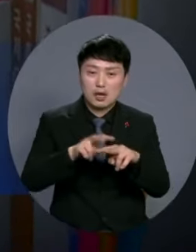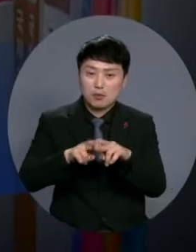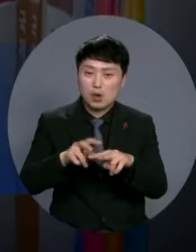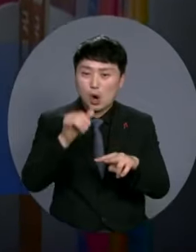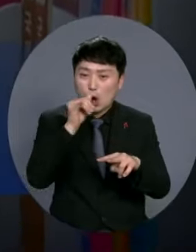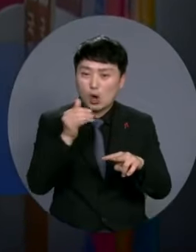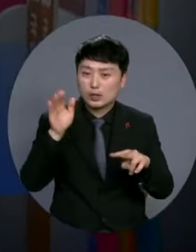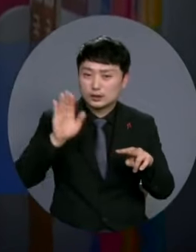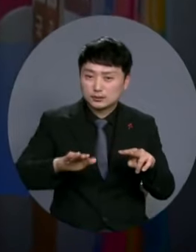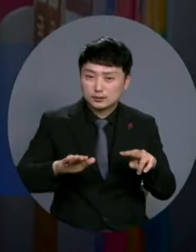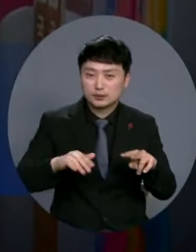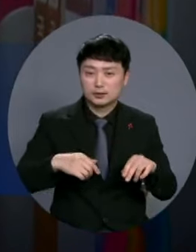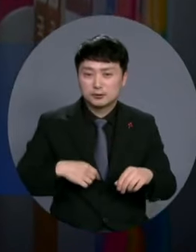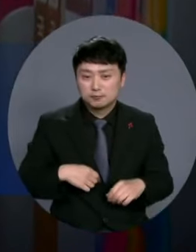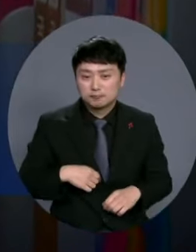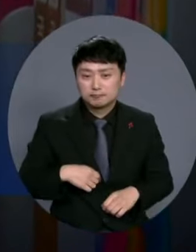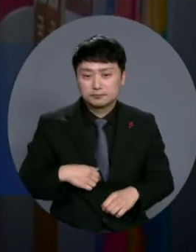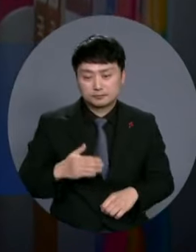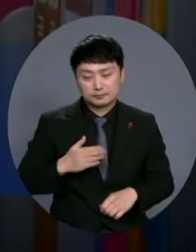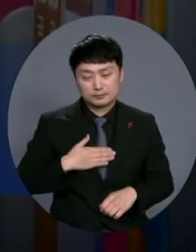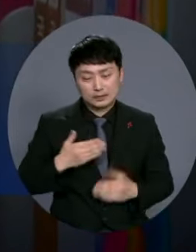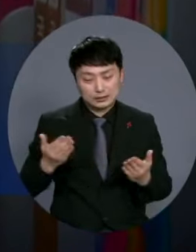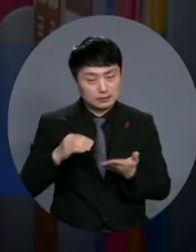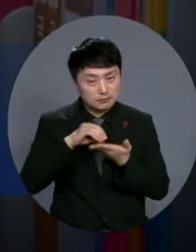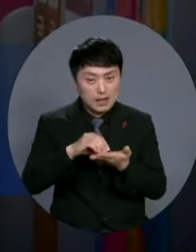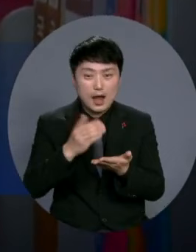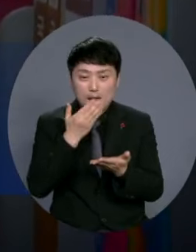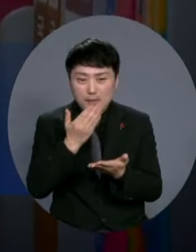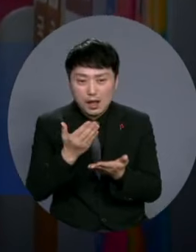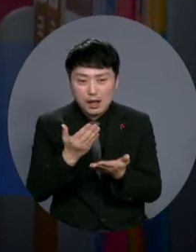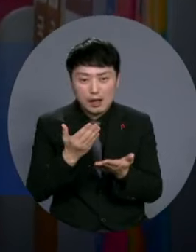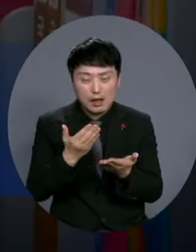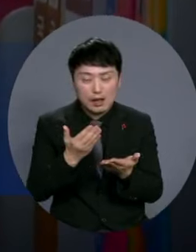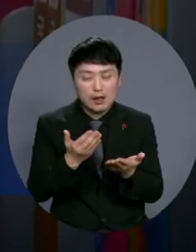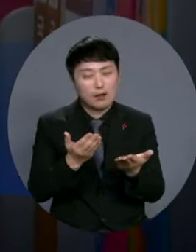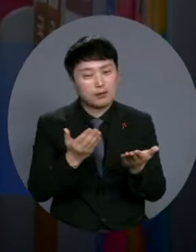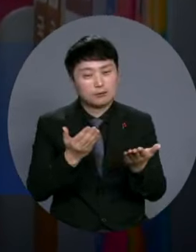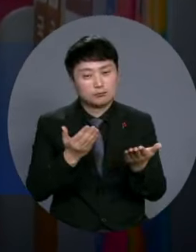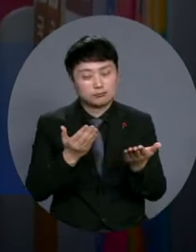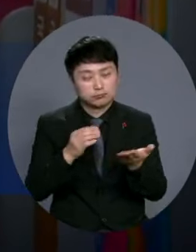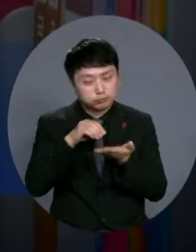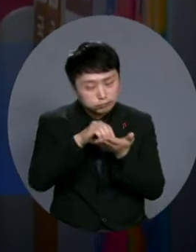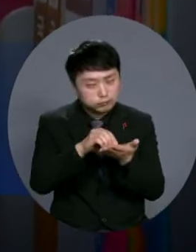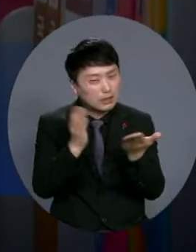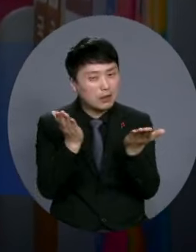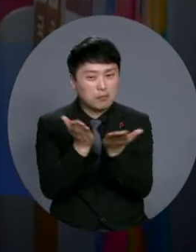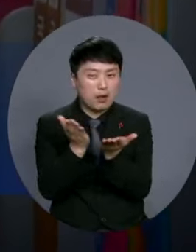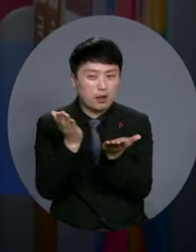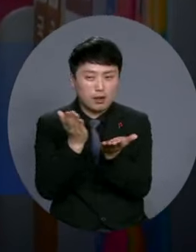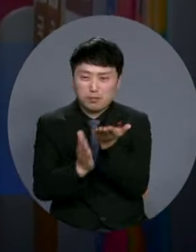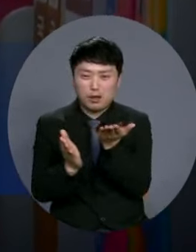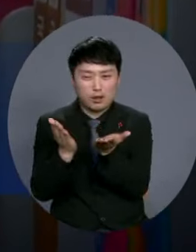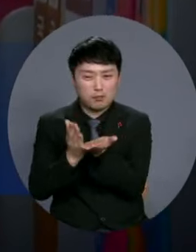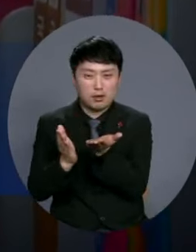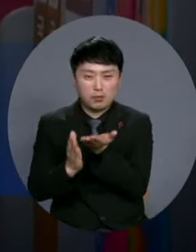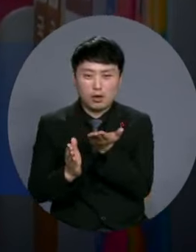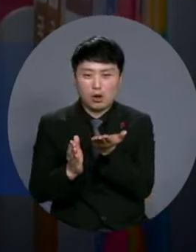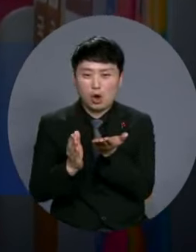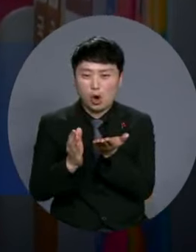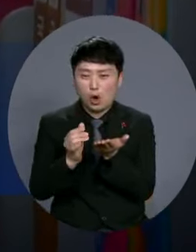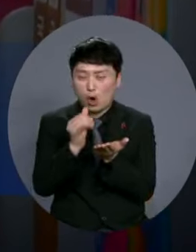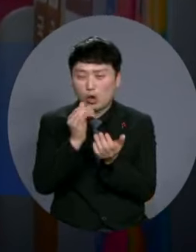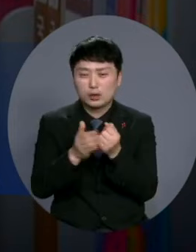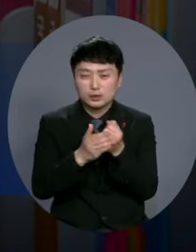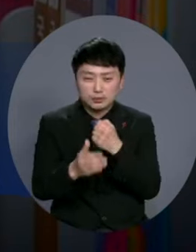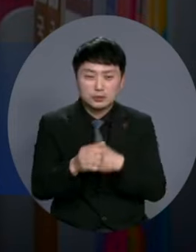할 수 있는 수준에 눈높이 맞는 그런 지역 일자리들이 없고 그 지표가 좀 유명무실해지지 않았나라는